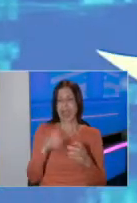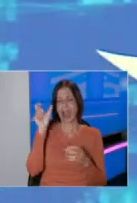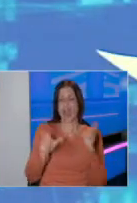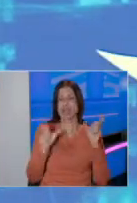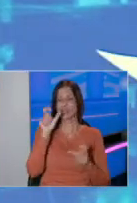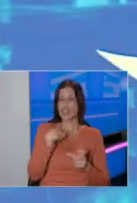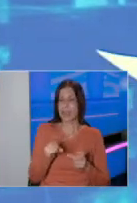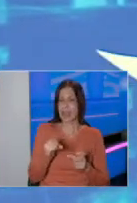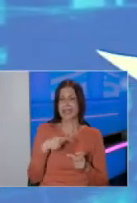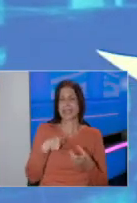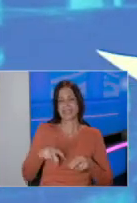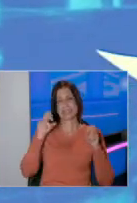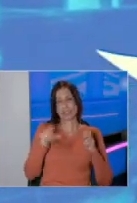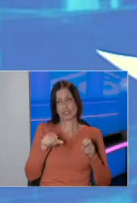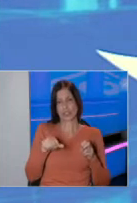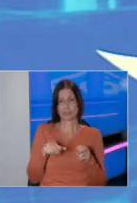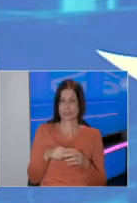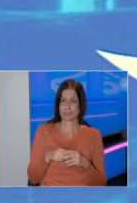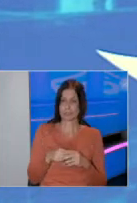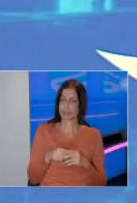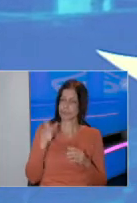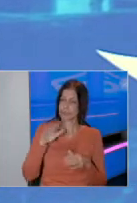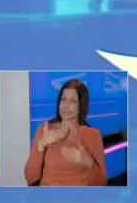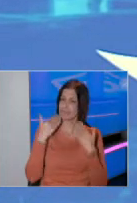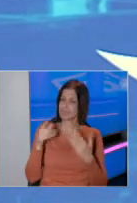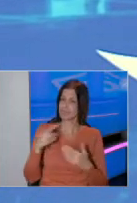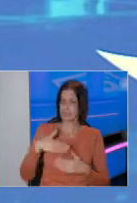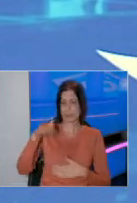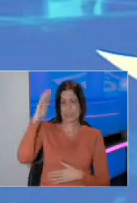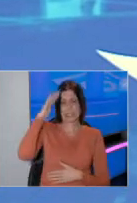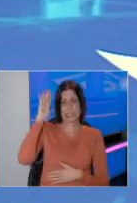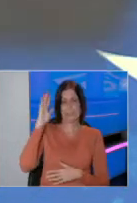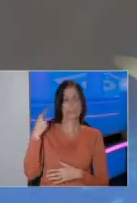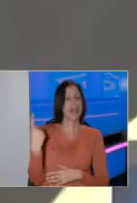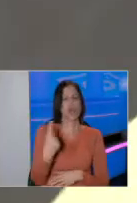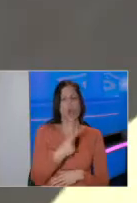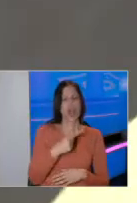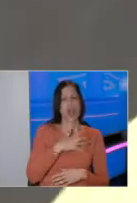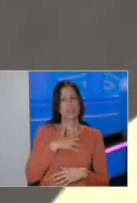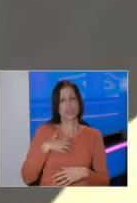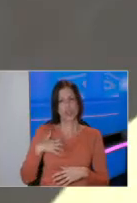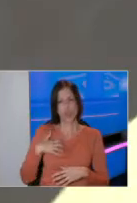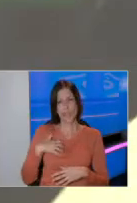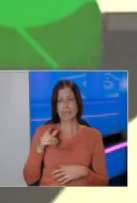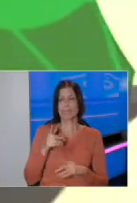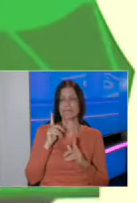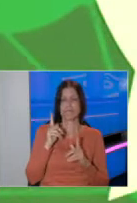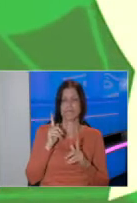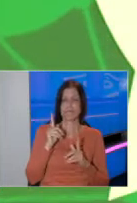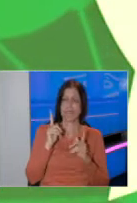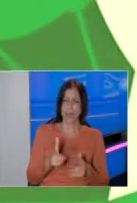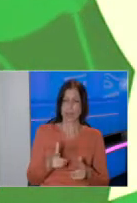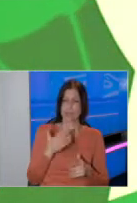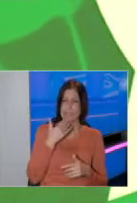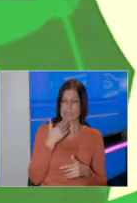ואנחנו בהזדמנות הזאת גם מודים לך ומצדים לכל ה... פצועים והפצועות במערכות ישראל. תודה רבה לך,